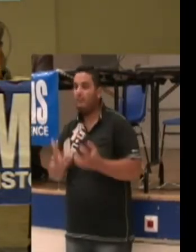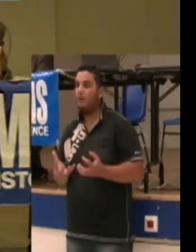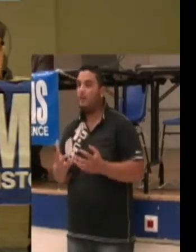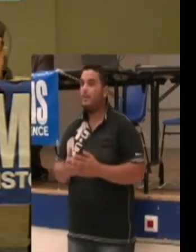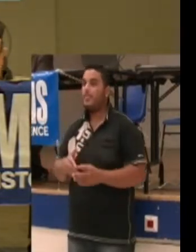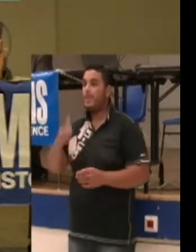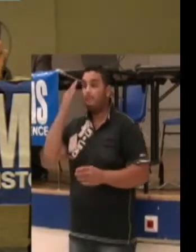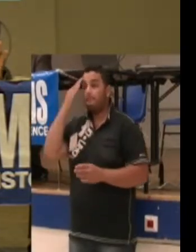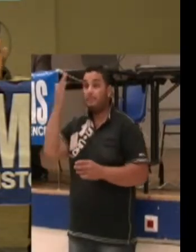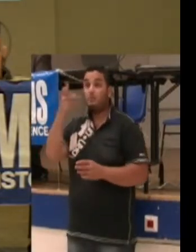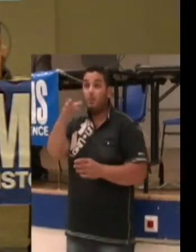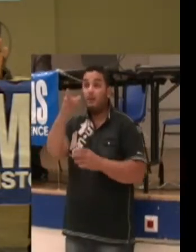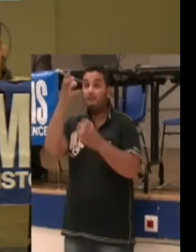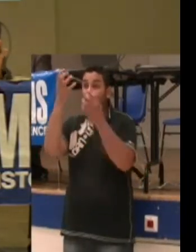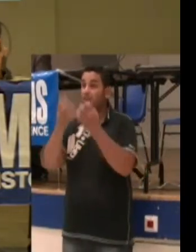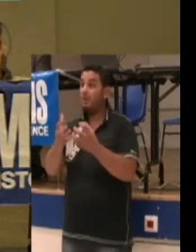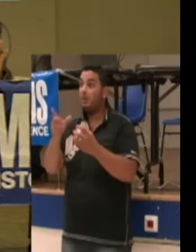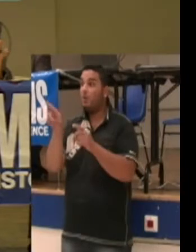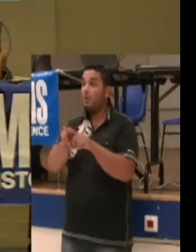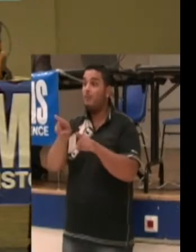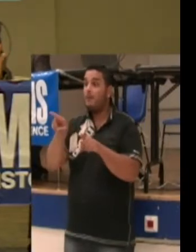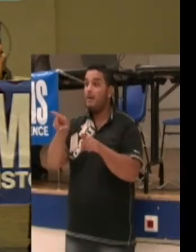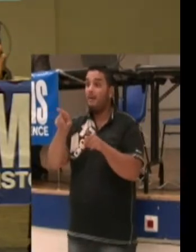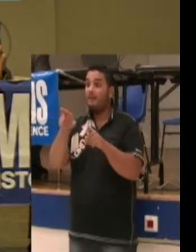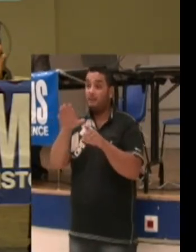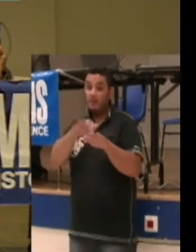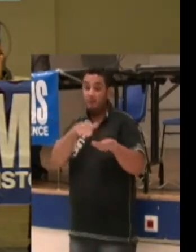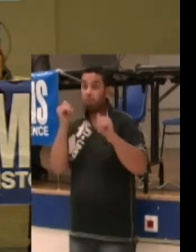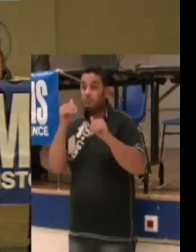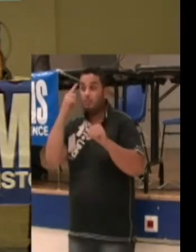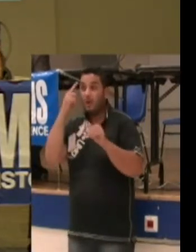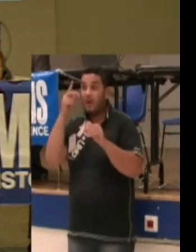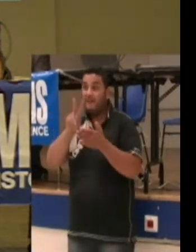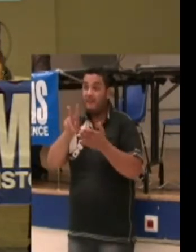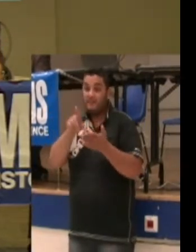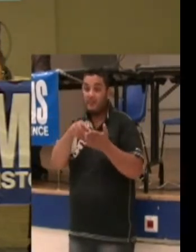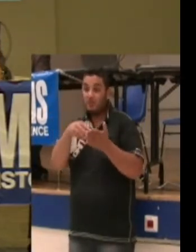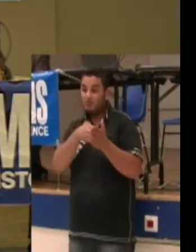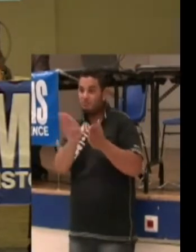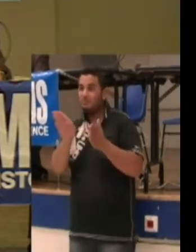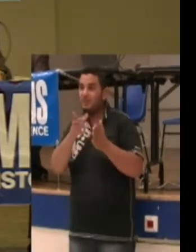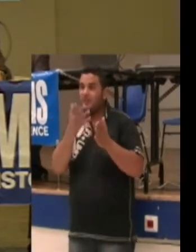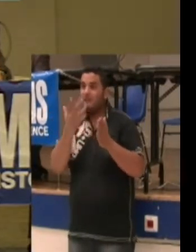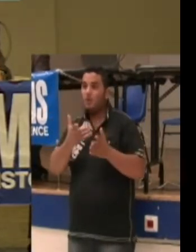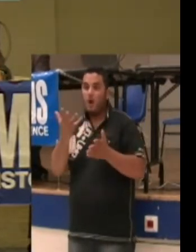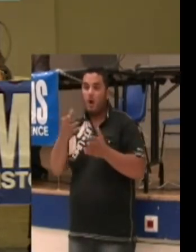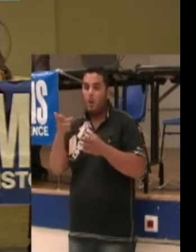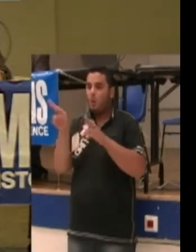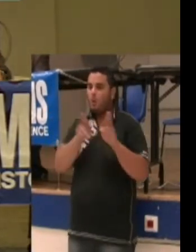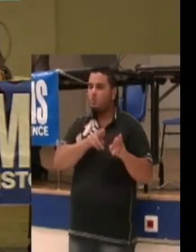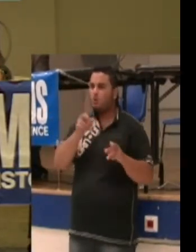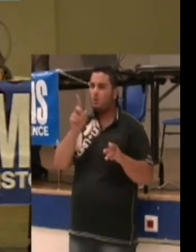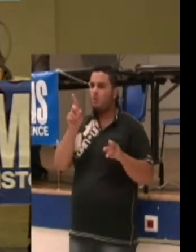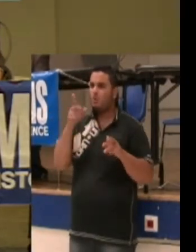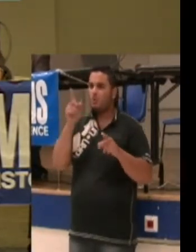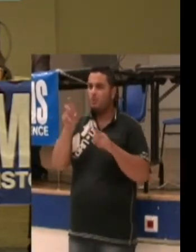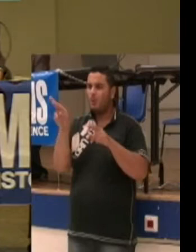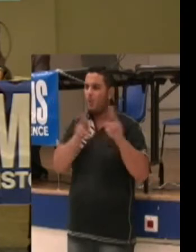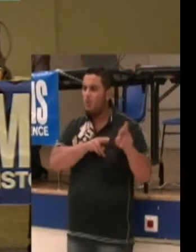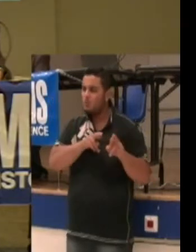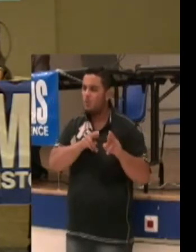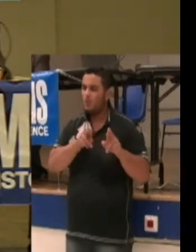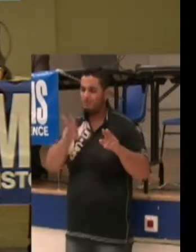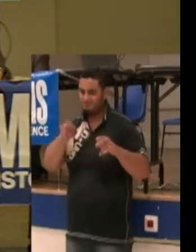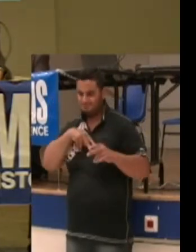être envahi par ce travestissement des vérités, qu'est-ce qu'il faut faire ? Un retour aux sources. C'est-à-dire tu dois être lié